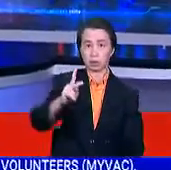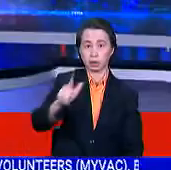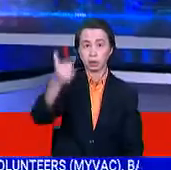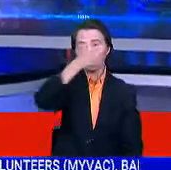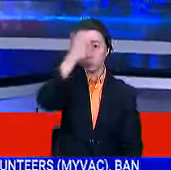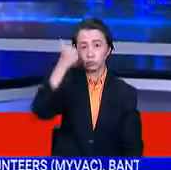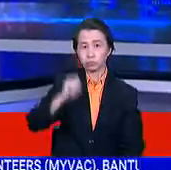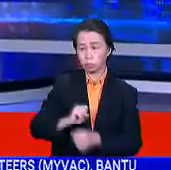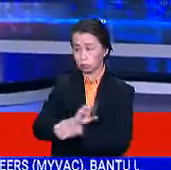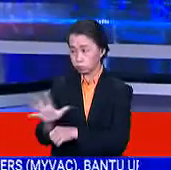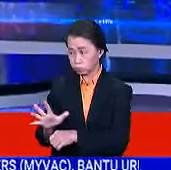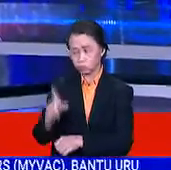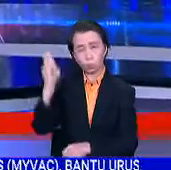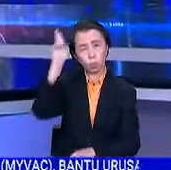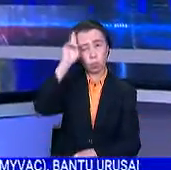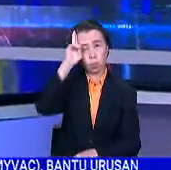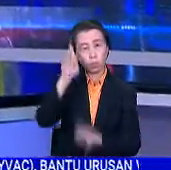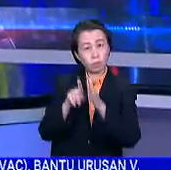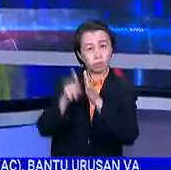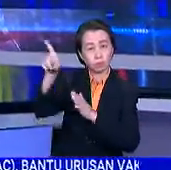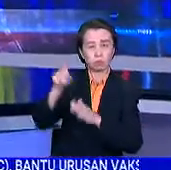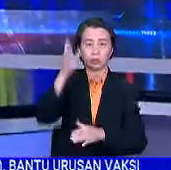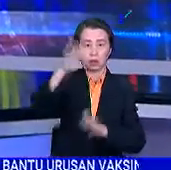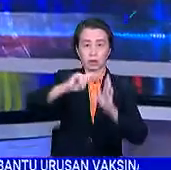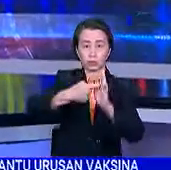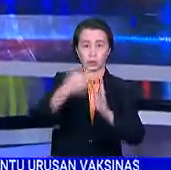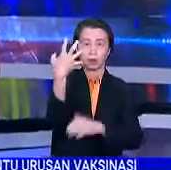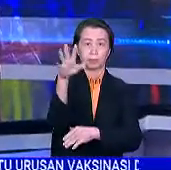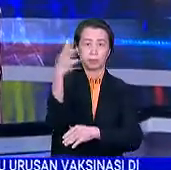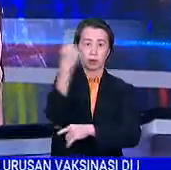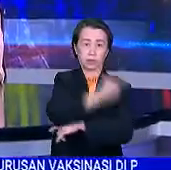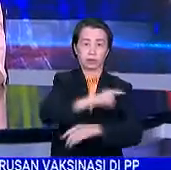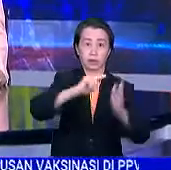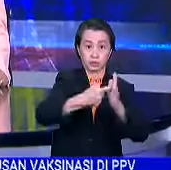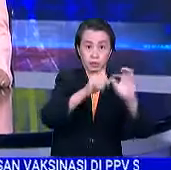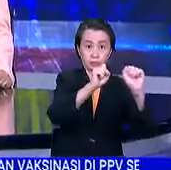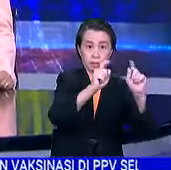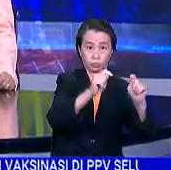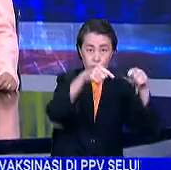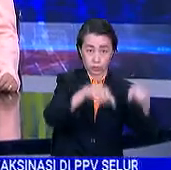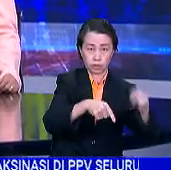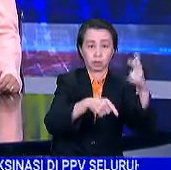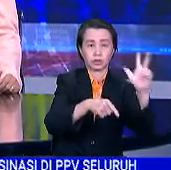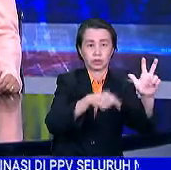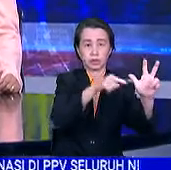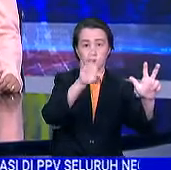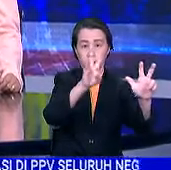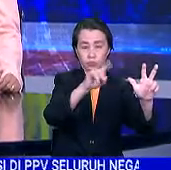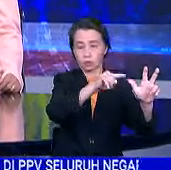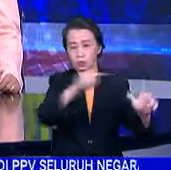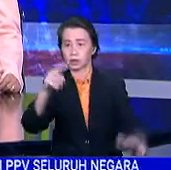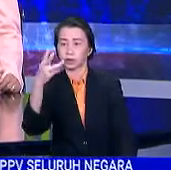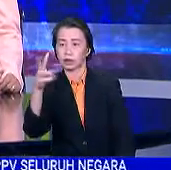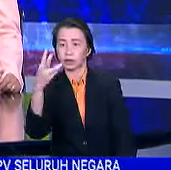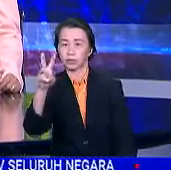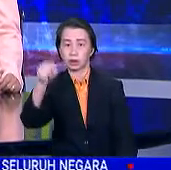kes jangkitan harian yang kekal tinggi. Ia akan berkuat kuasa selama 14 hari bermula Sabtu ini, 3 Julai hingga 16 Julai